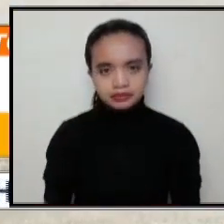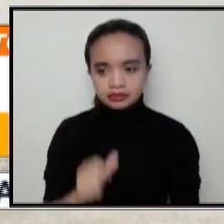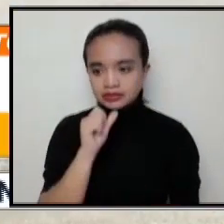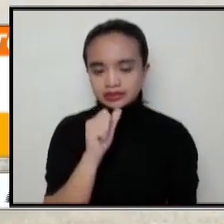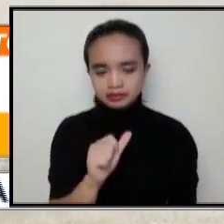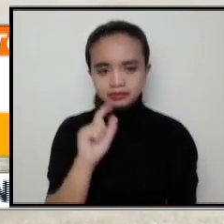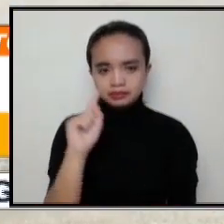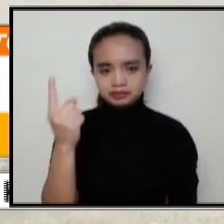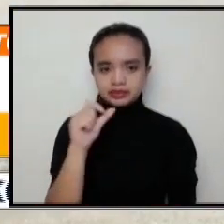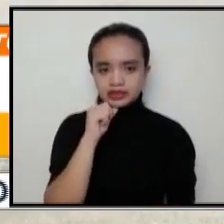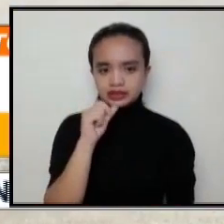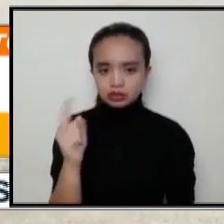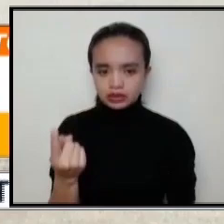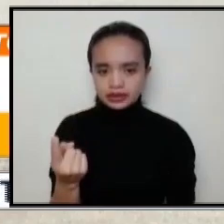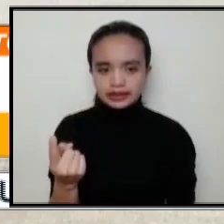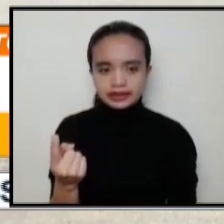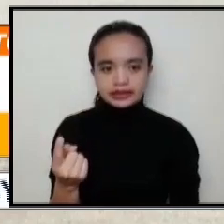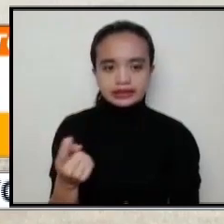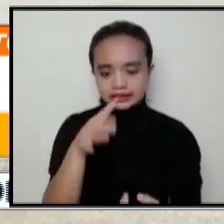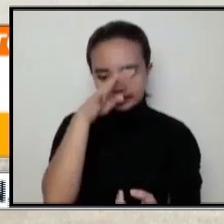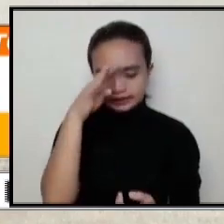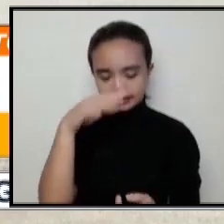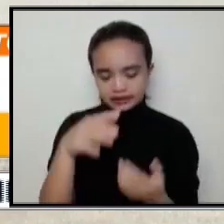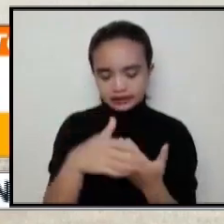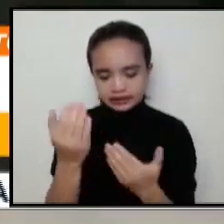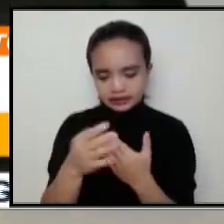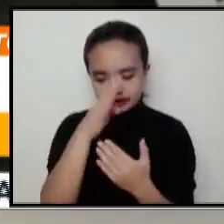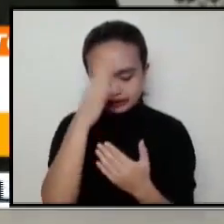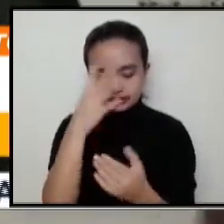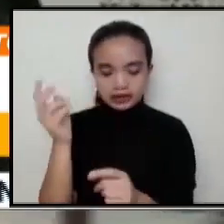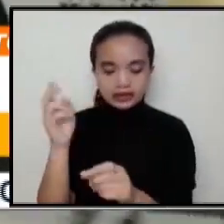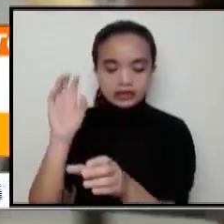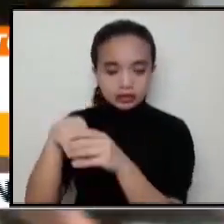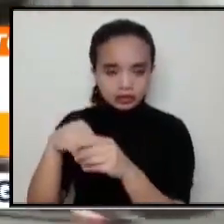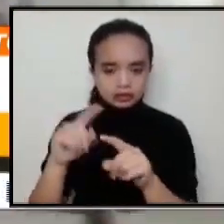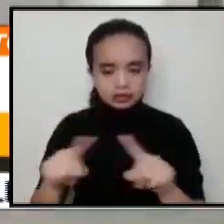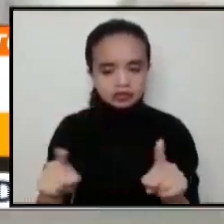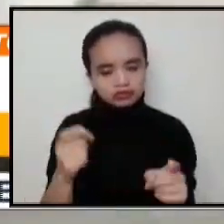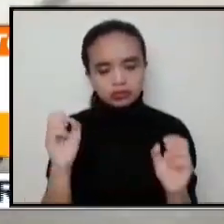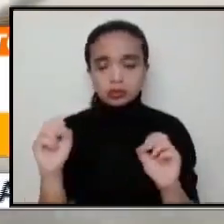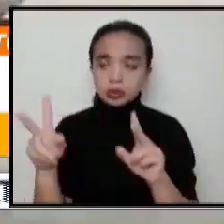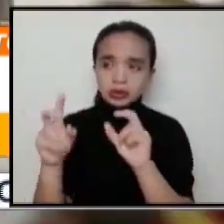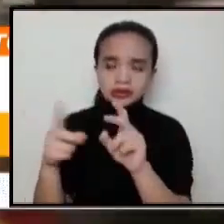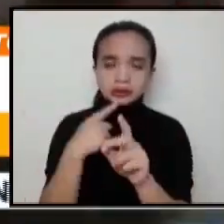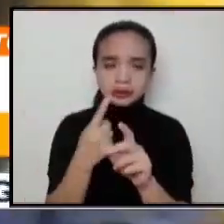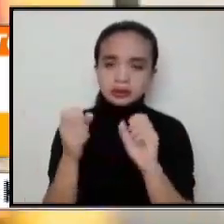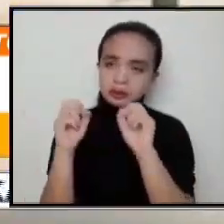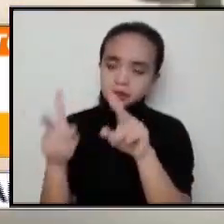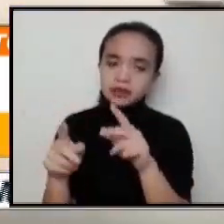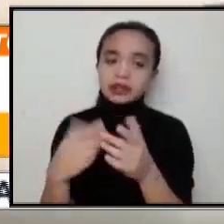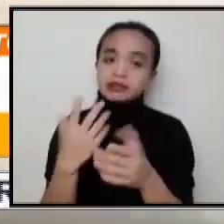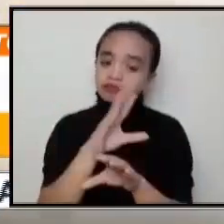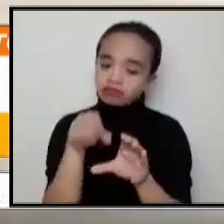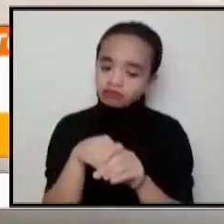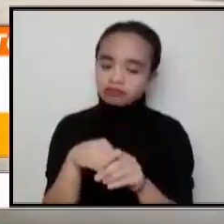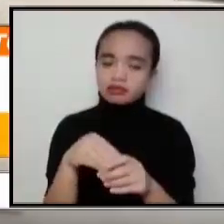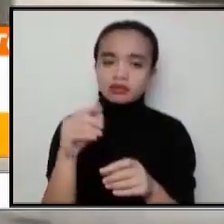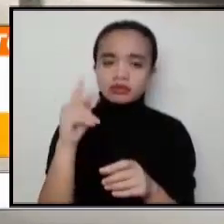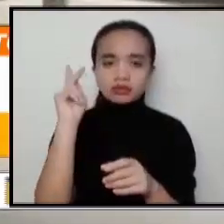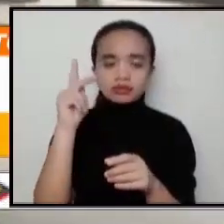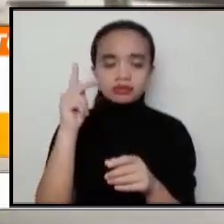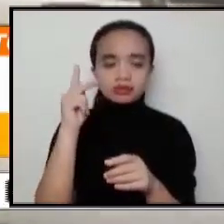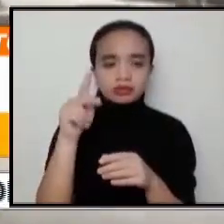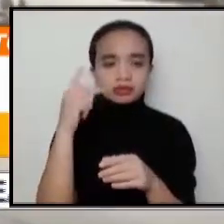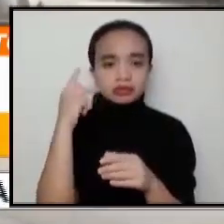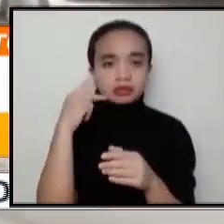And then they said, okay to, kaya sumama sila. Ngayon siguro on the part of the government, kami dito sa DOTR, ituloy